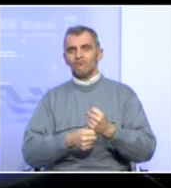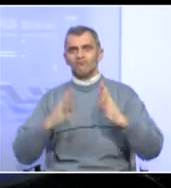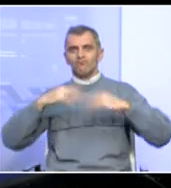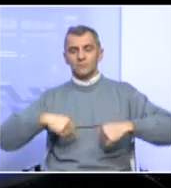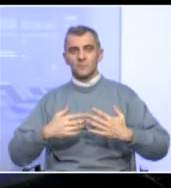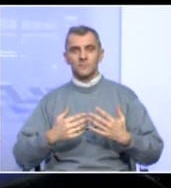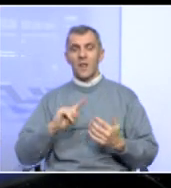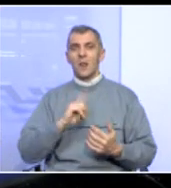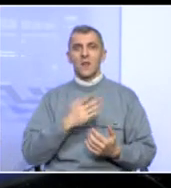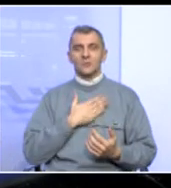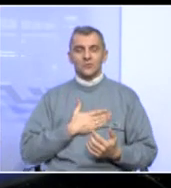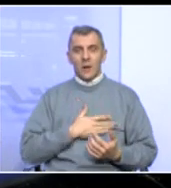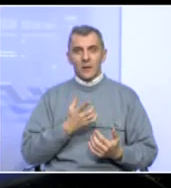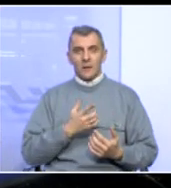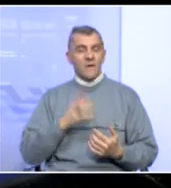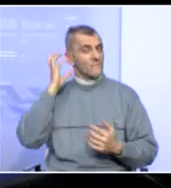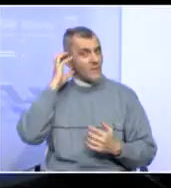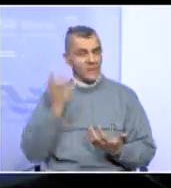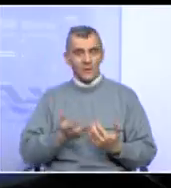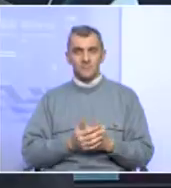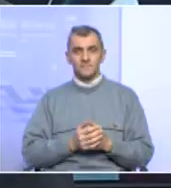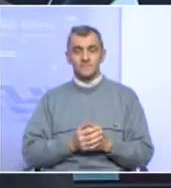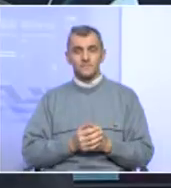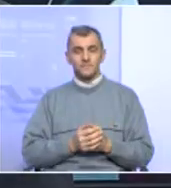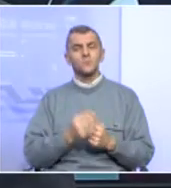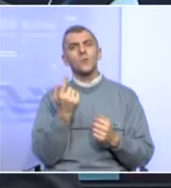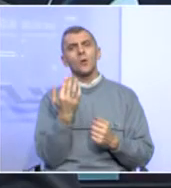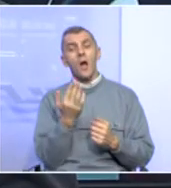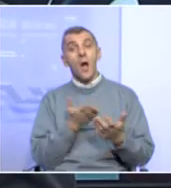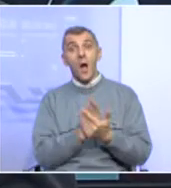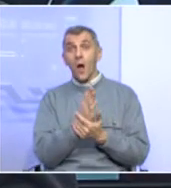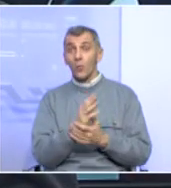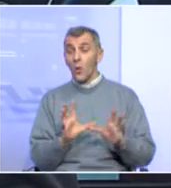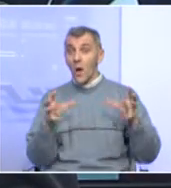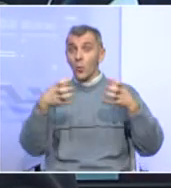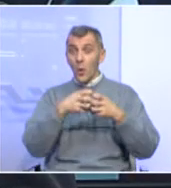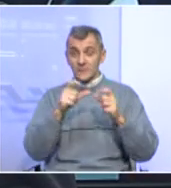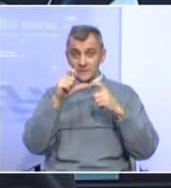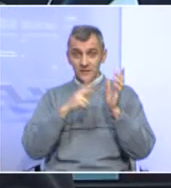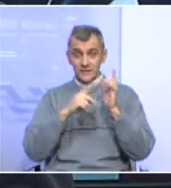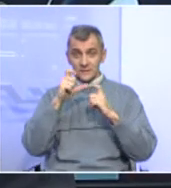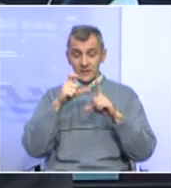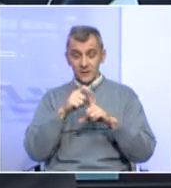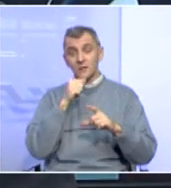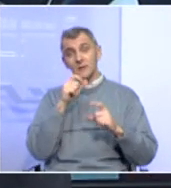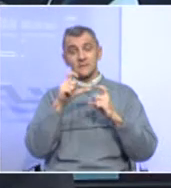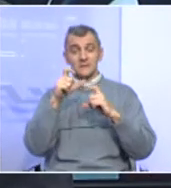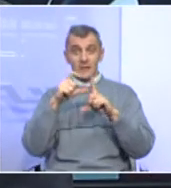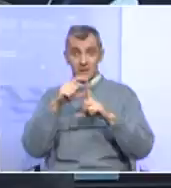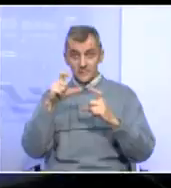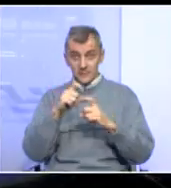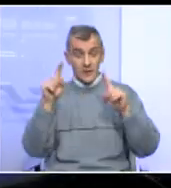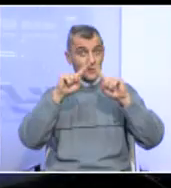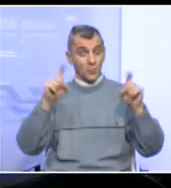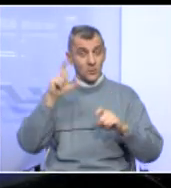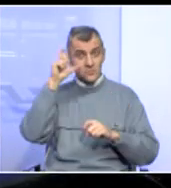vladu nacionalnog jedinstva da spašavaju Republiku Srpsku i tako dalje. Ukoliko se zaista raspadne koalicija između SNSD-a i SDS-a u Republici Srpskoj,